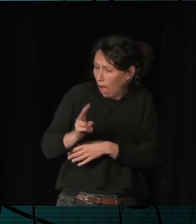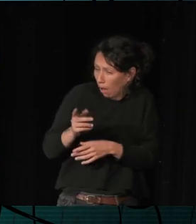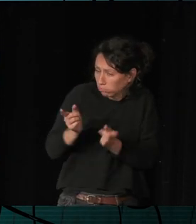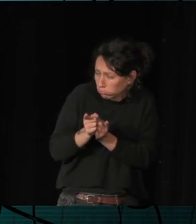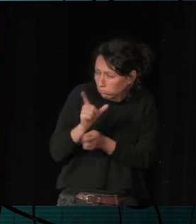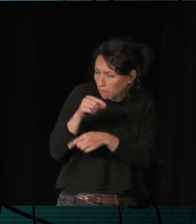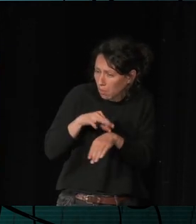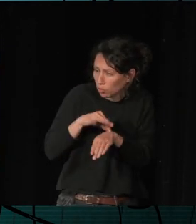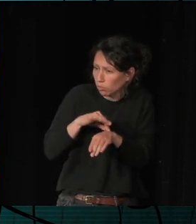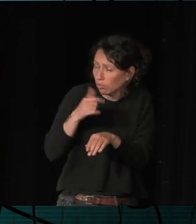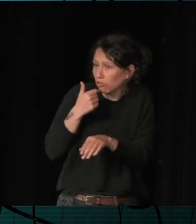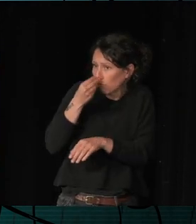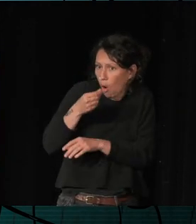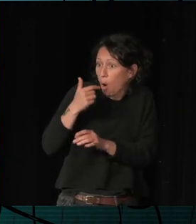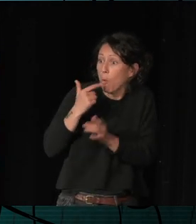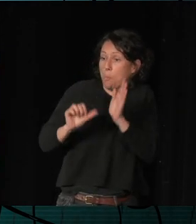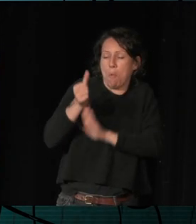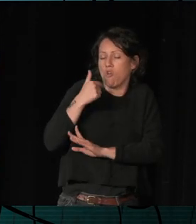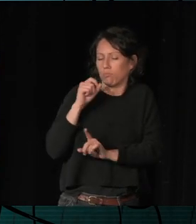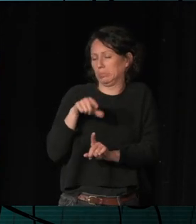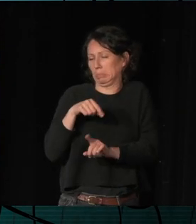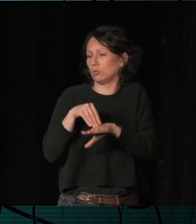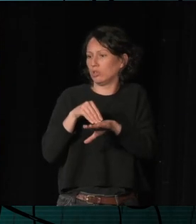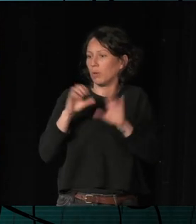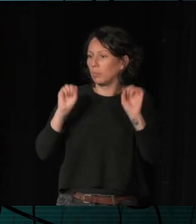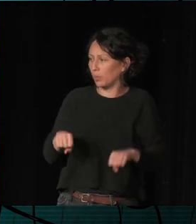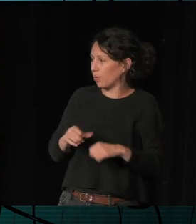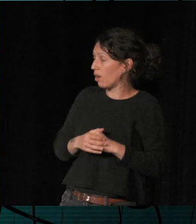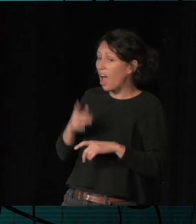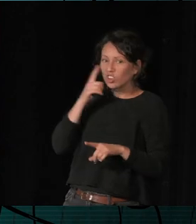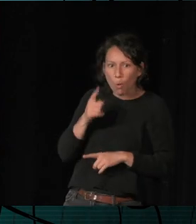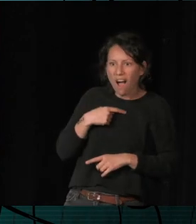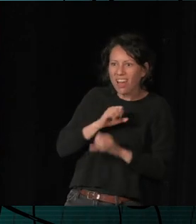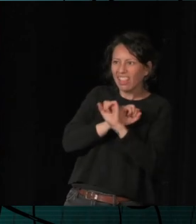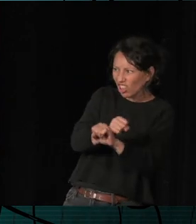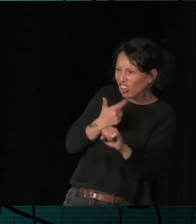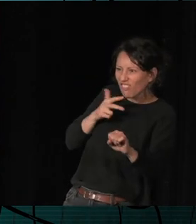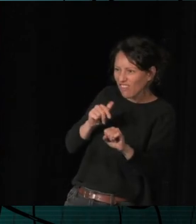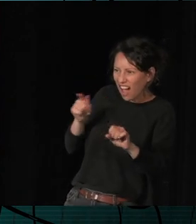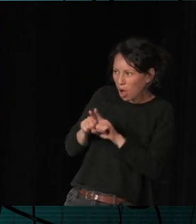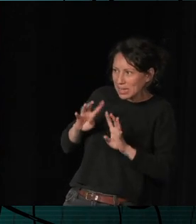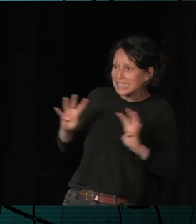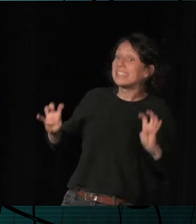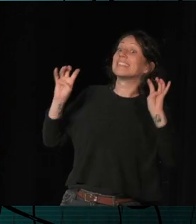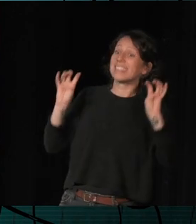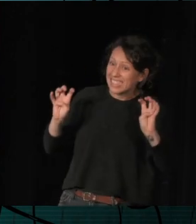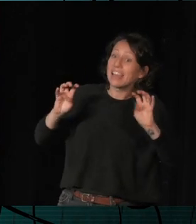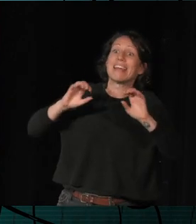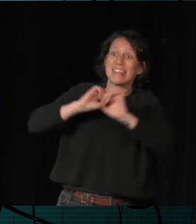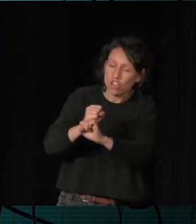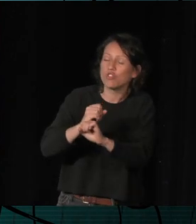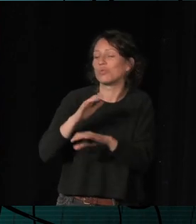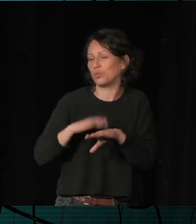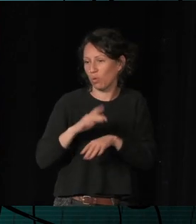s'aventure là-dedans. Bon, puisqu'on ne dira pas Detention au bout de 3, moi je propose Mothman